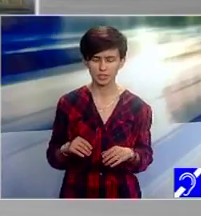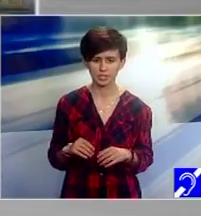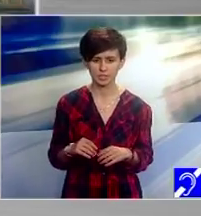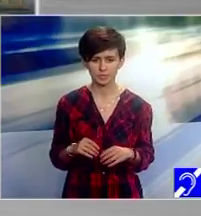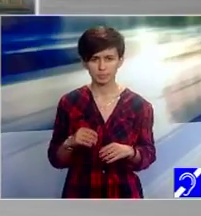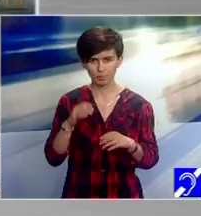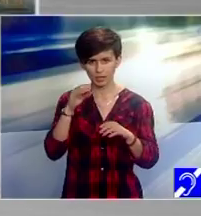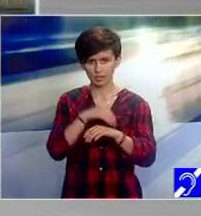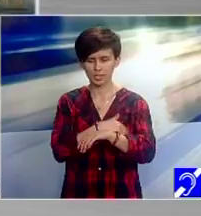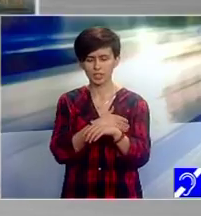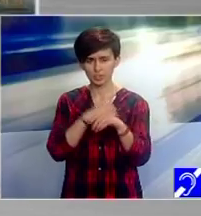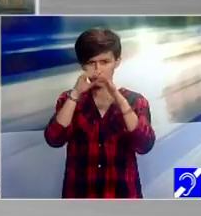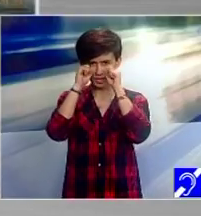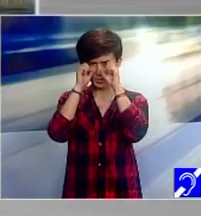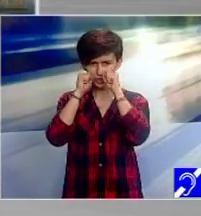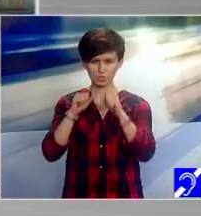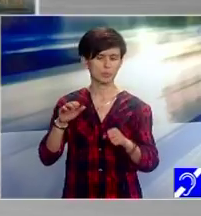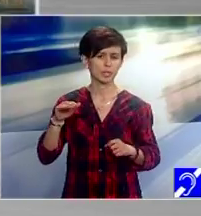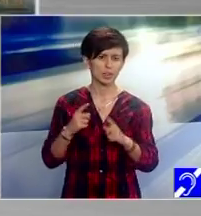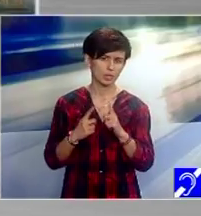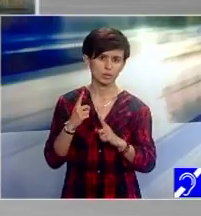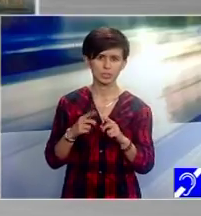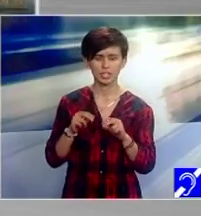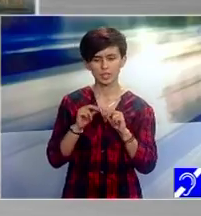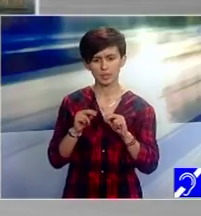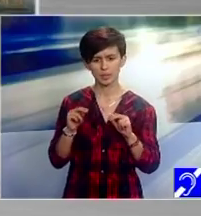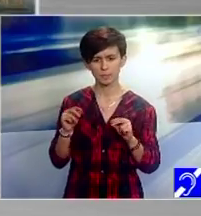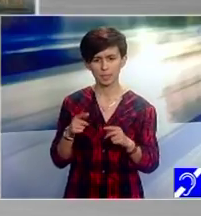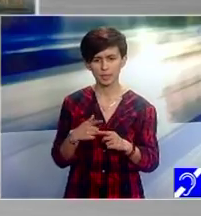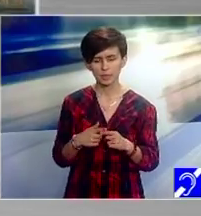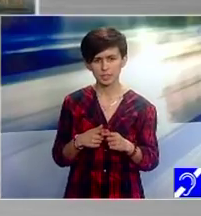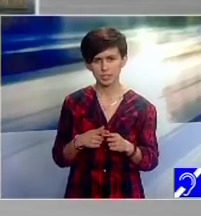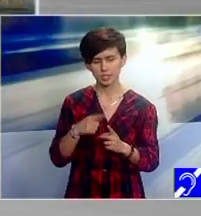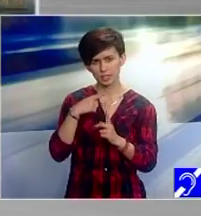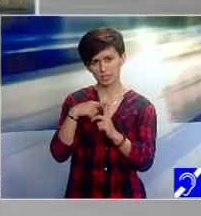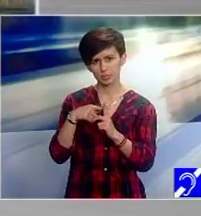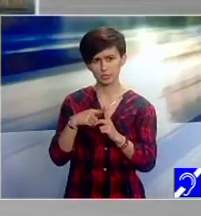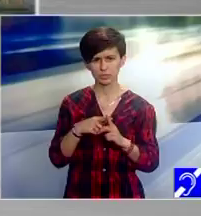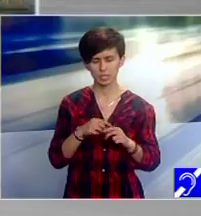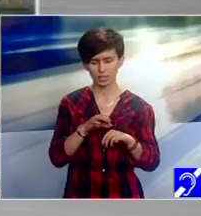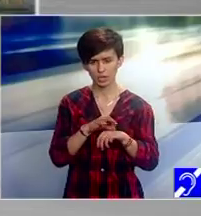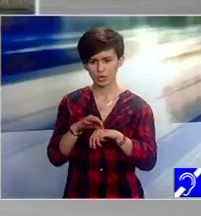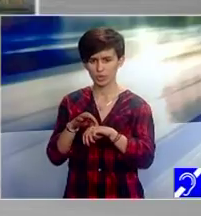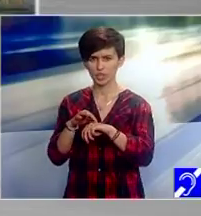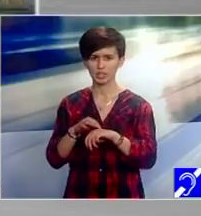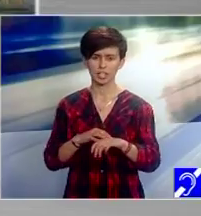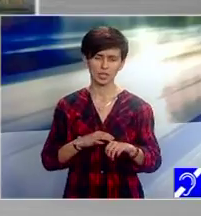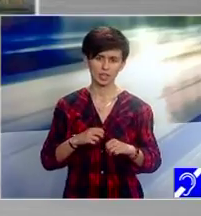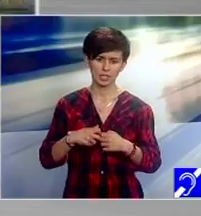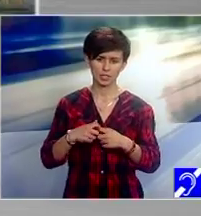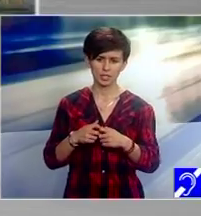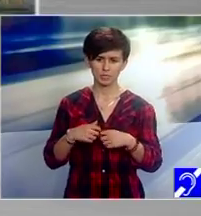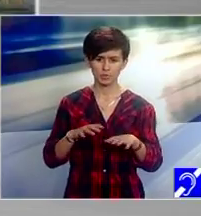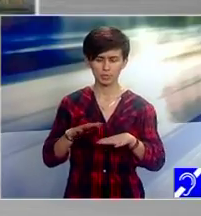elevii nevăzători mai au câteva discipline specifice, mobilitate, deci orientare, educație